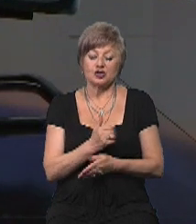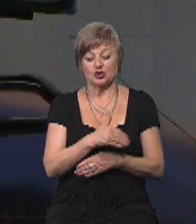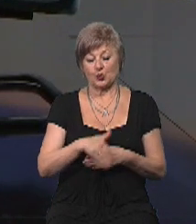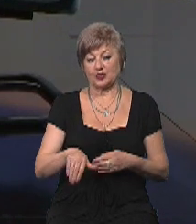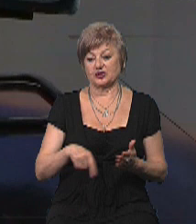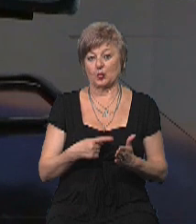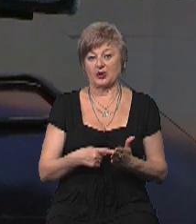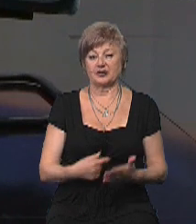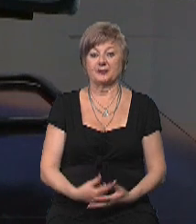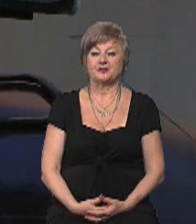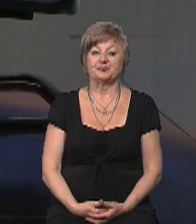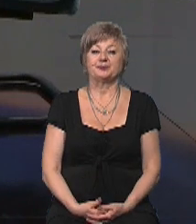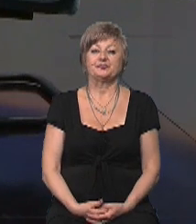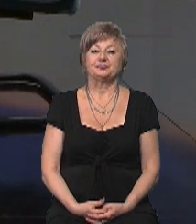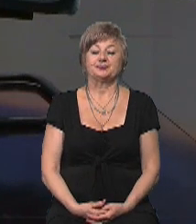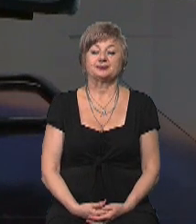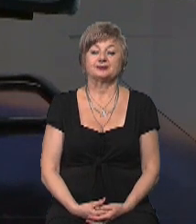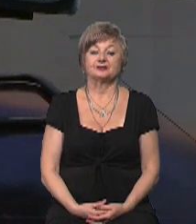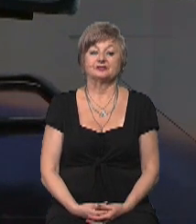міста.